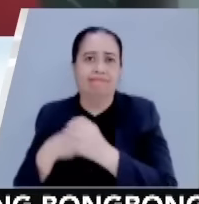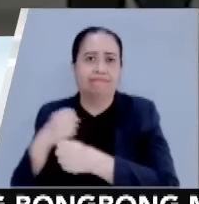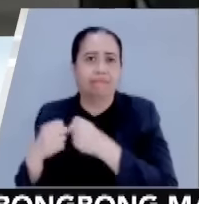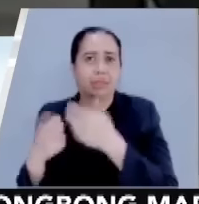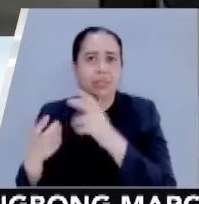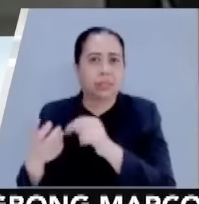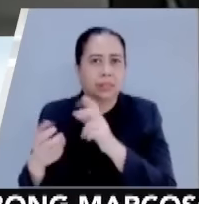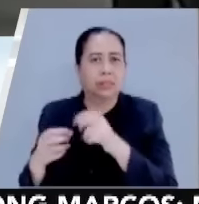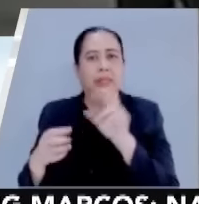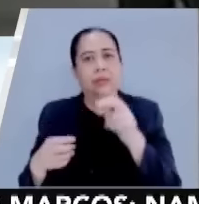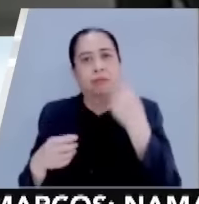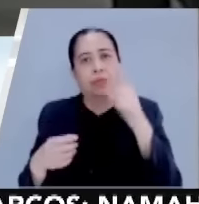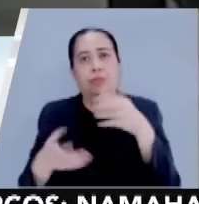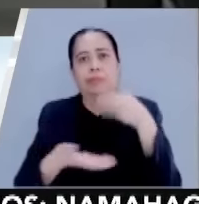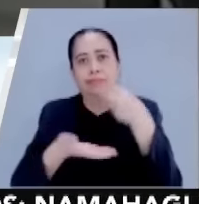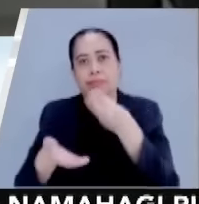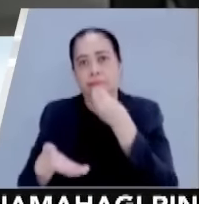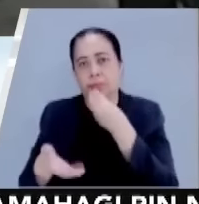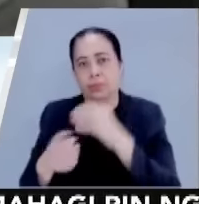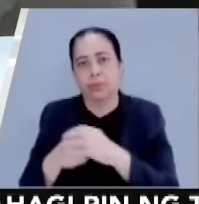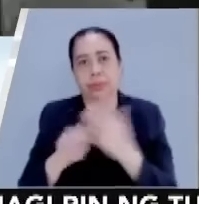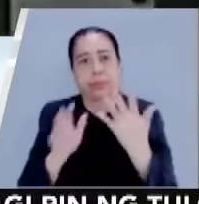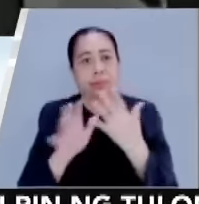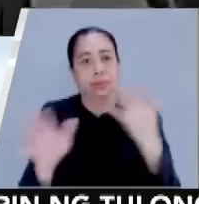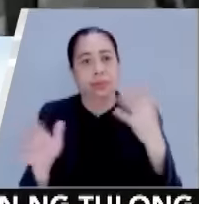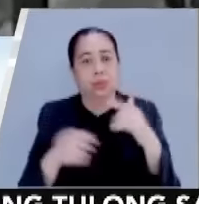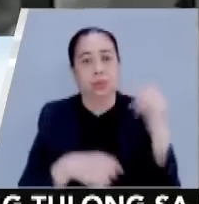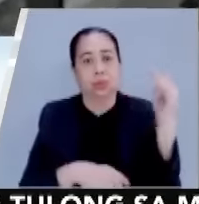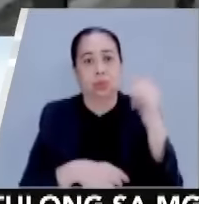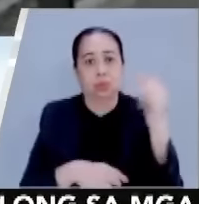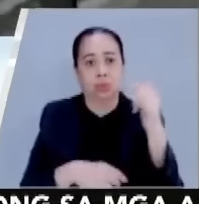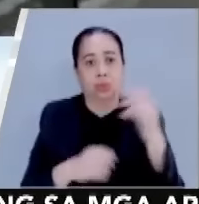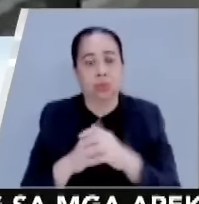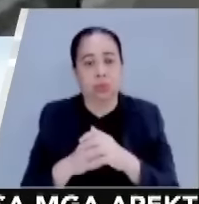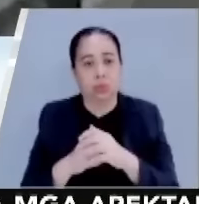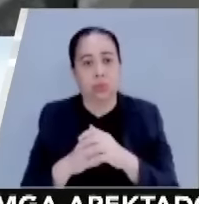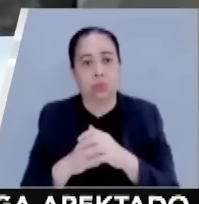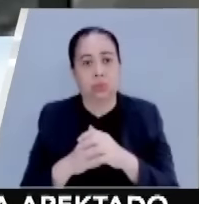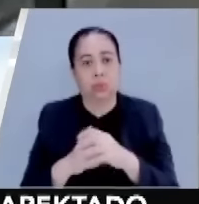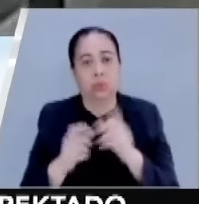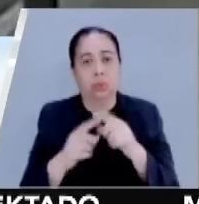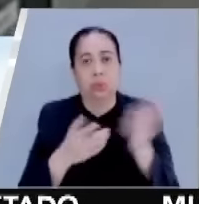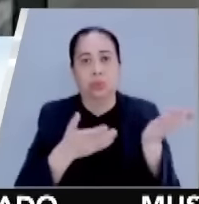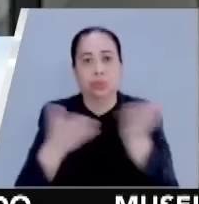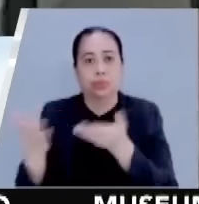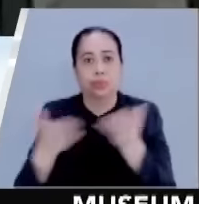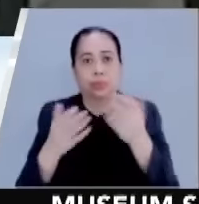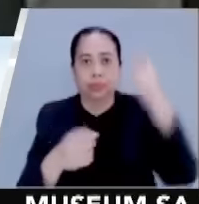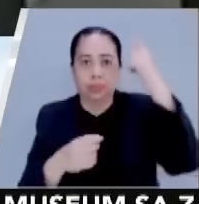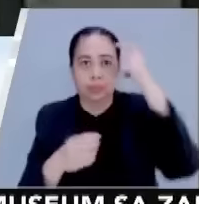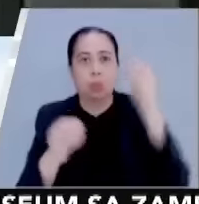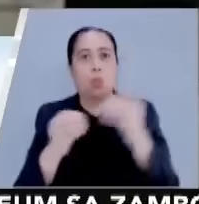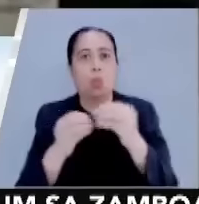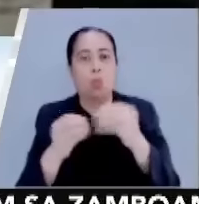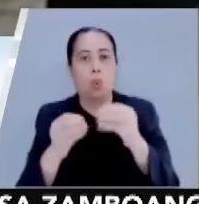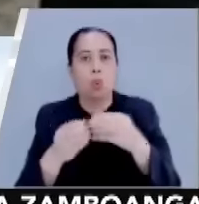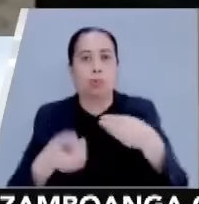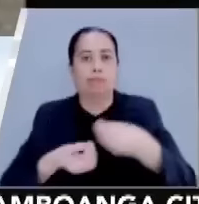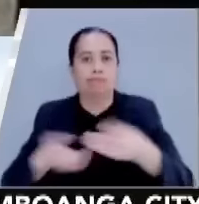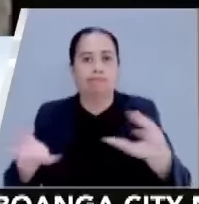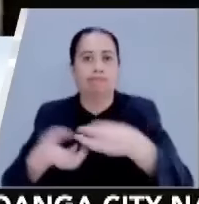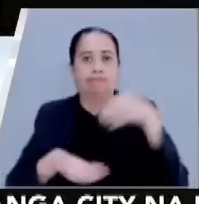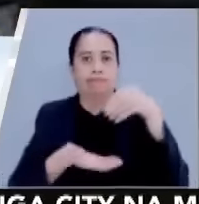pagkain. Nakapila pa din tayo sa Air Force cargo plane para makapaghatid sa Batanes ng karagdagang relief goods para